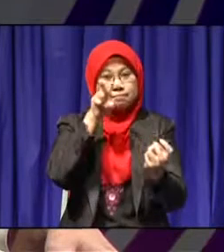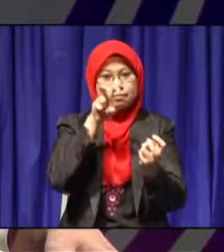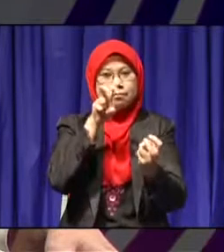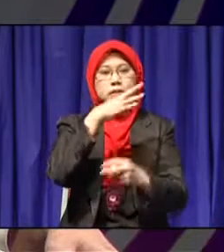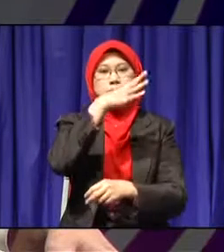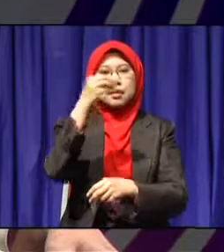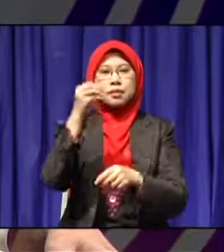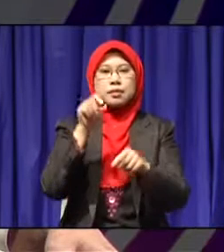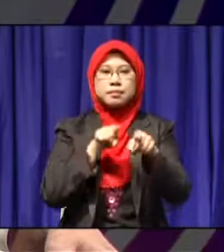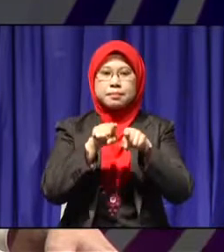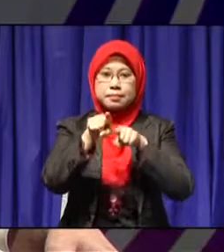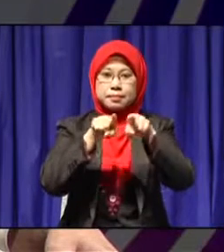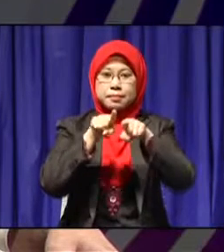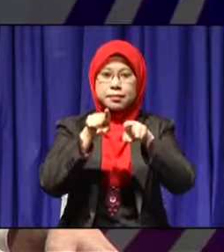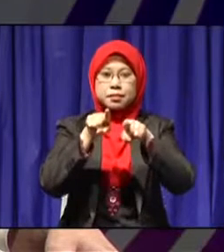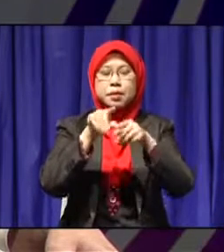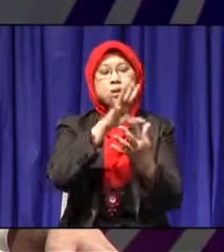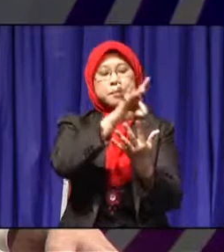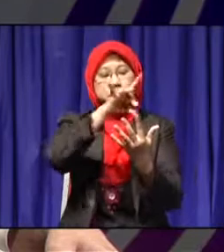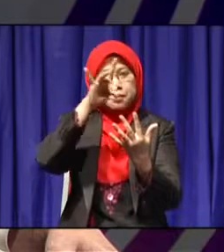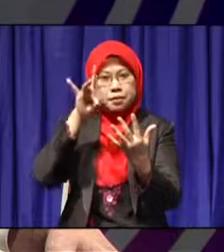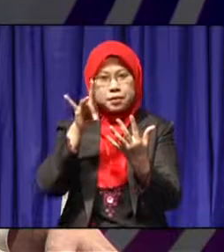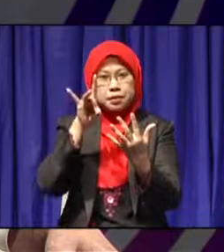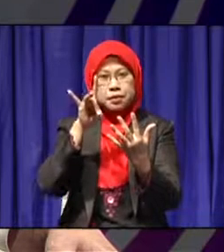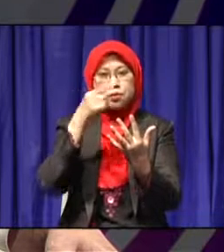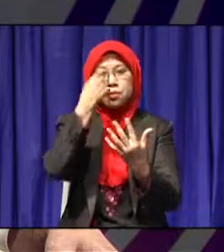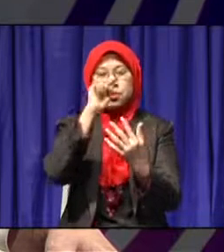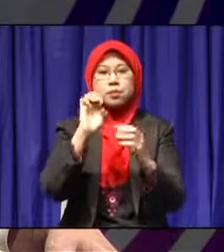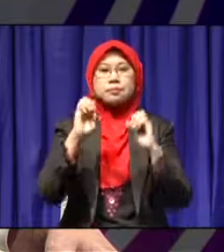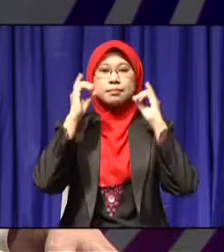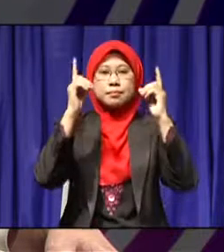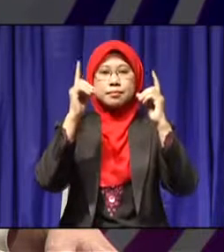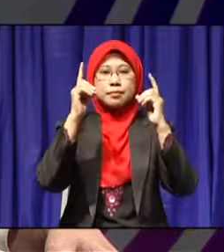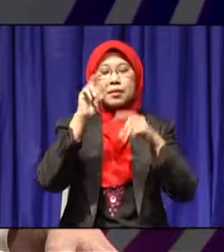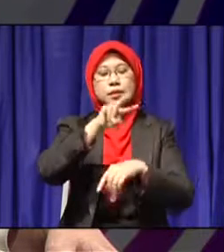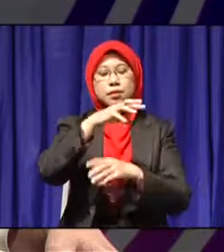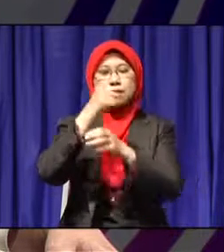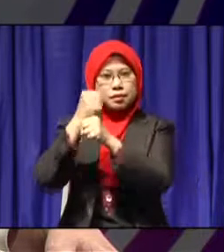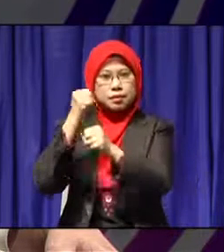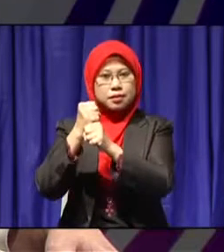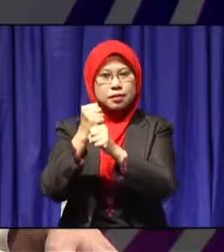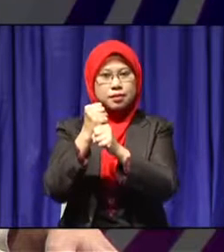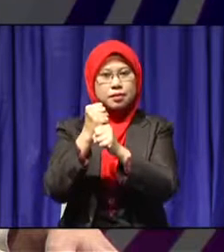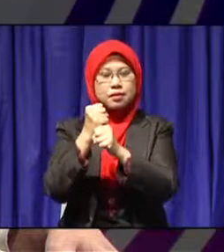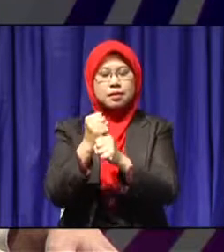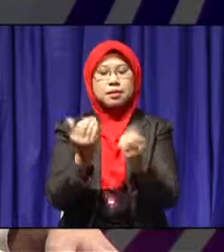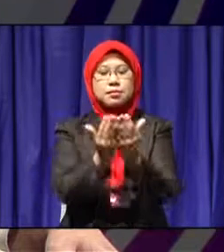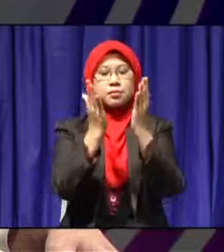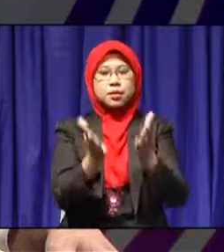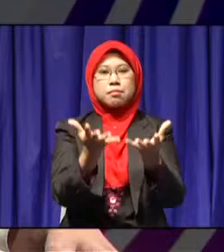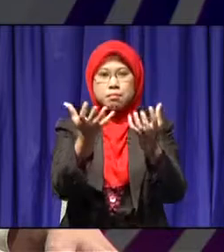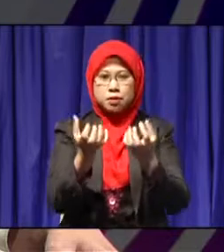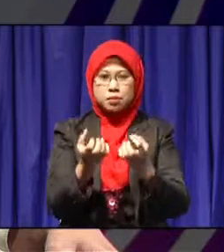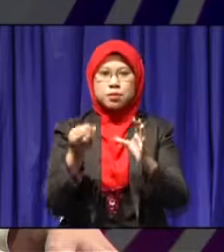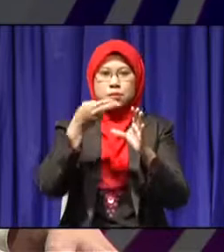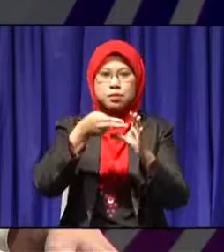berdaya saing sebagai pilihan laluan akademik atau kejayen yang murid ingin suhuri pada